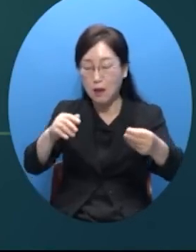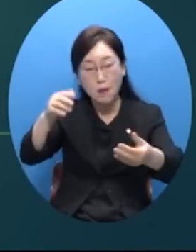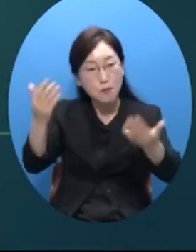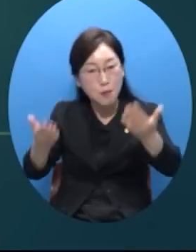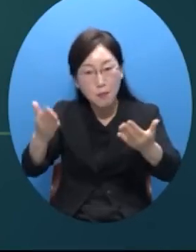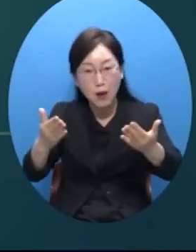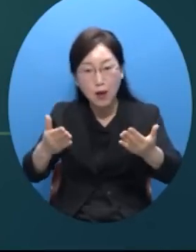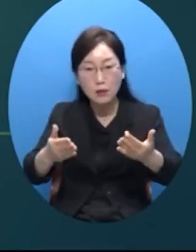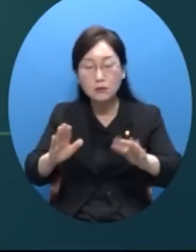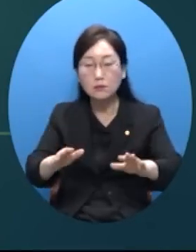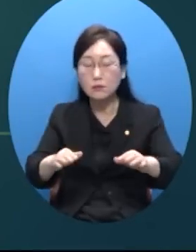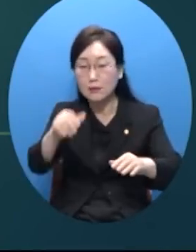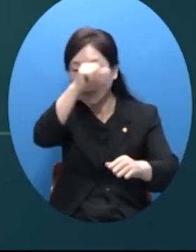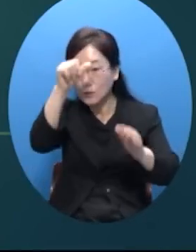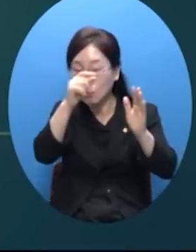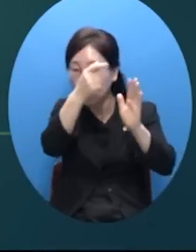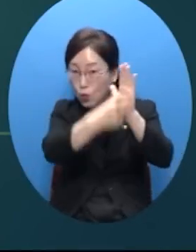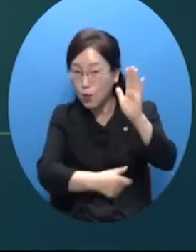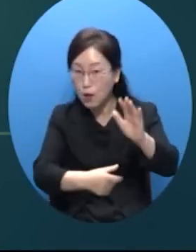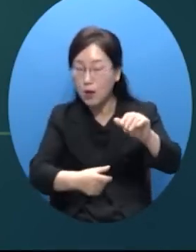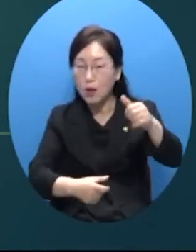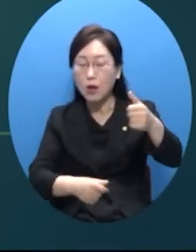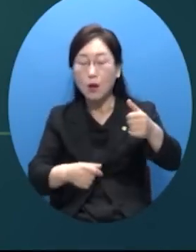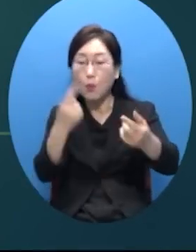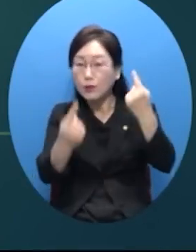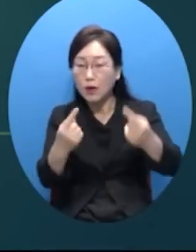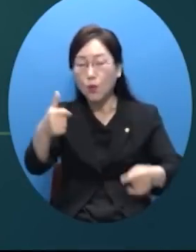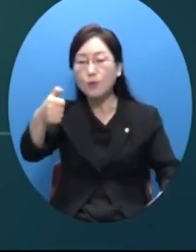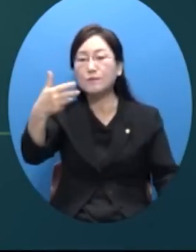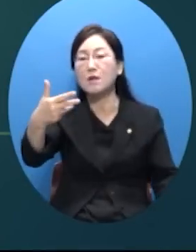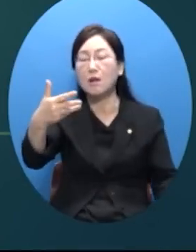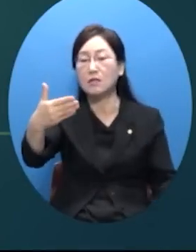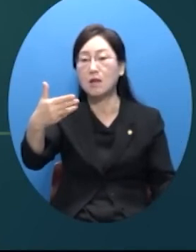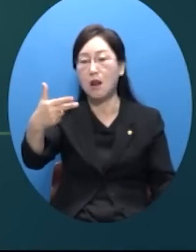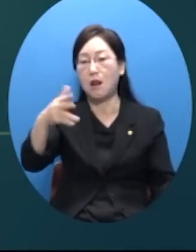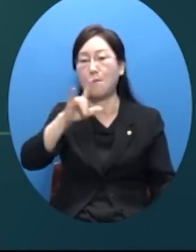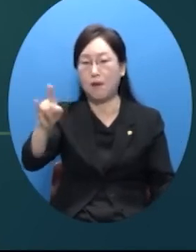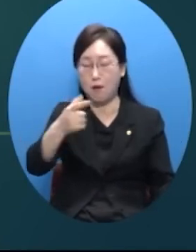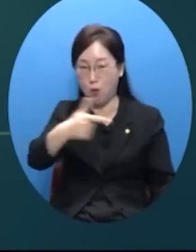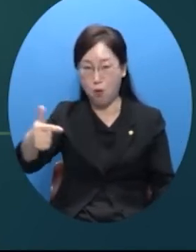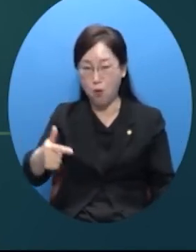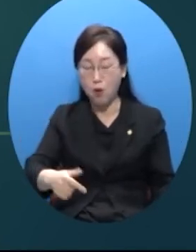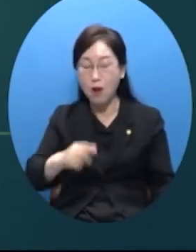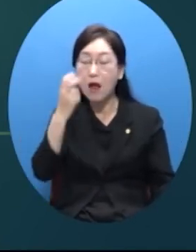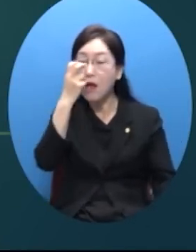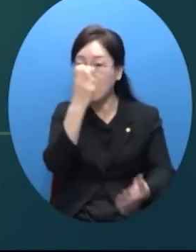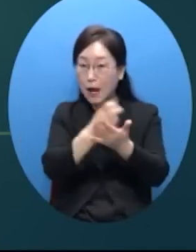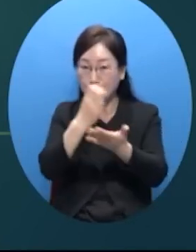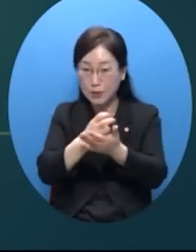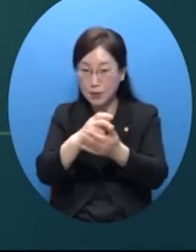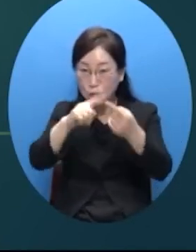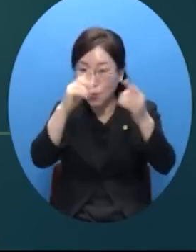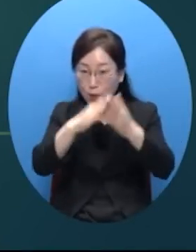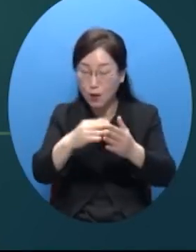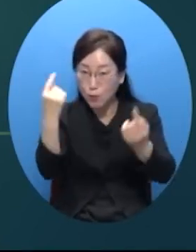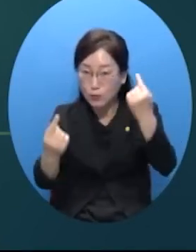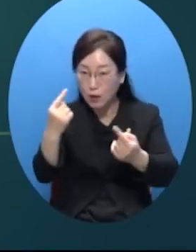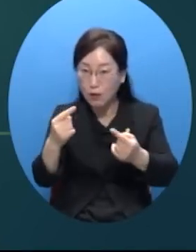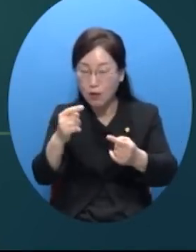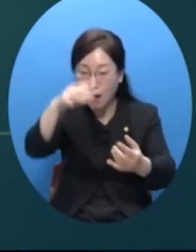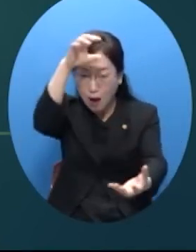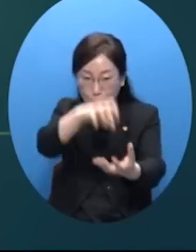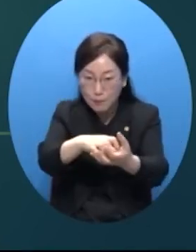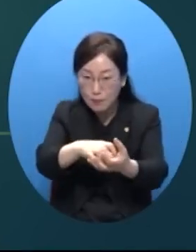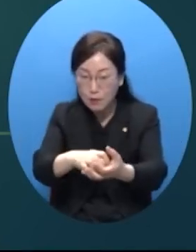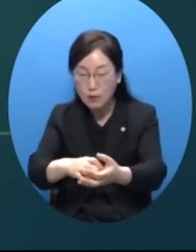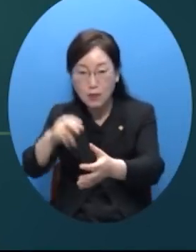됩니다. 또 감리교단 전체가 전 세계 7500만인데 감리교단 전체를 합한 숫자의 9배가 됩니다.